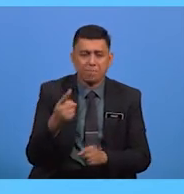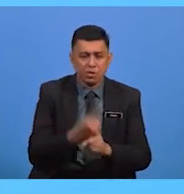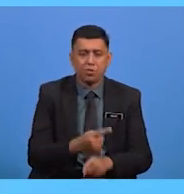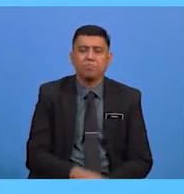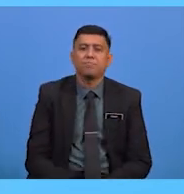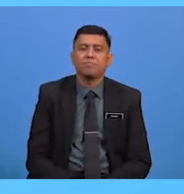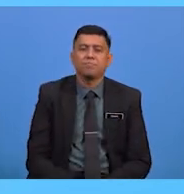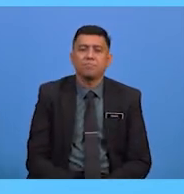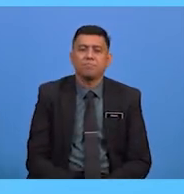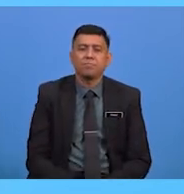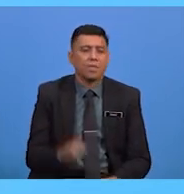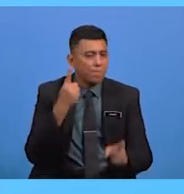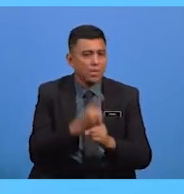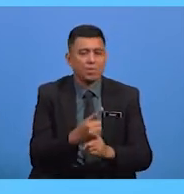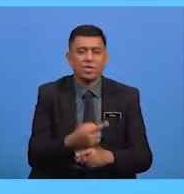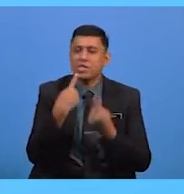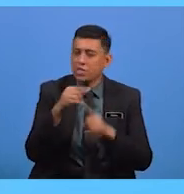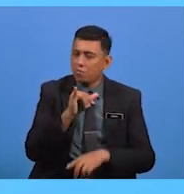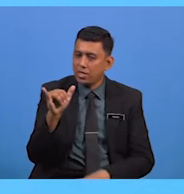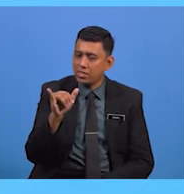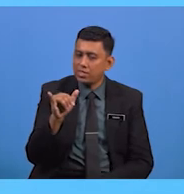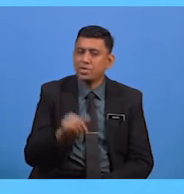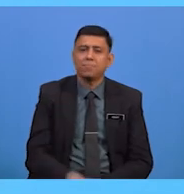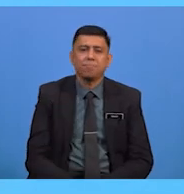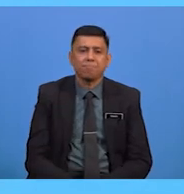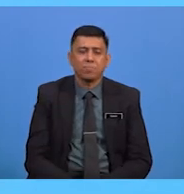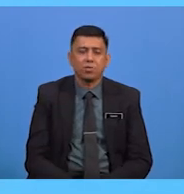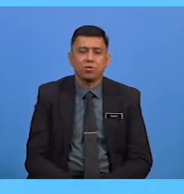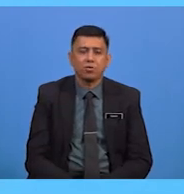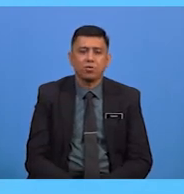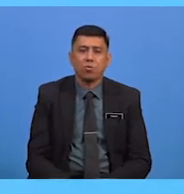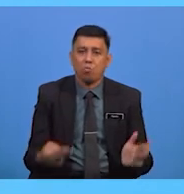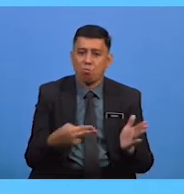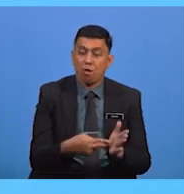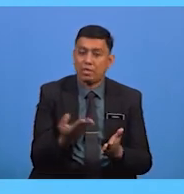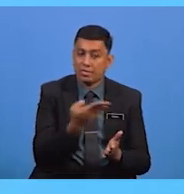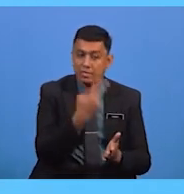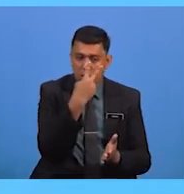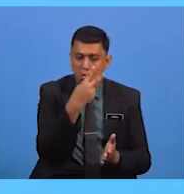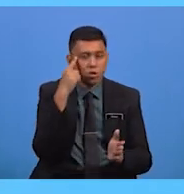jawapannya? Betul, jawapannya ialah seperti berikut.